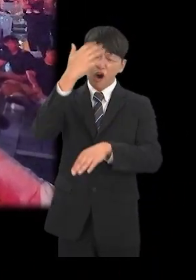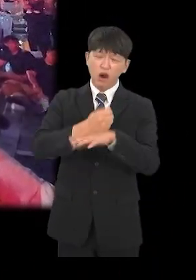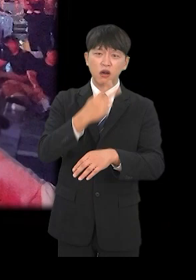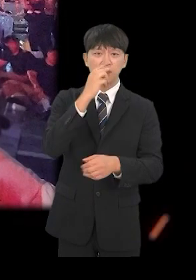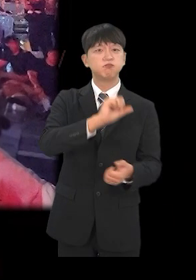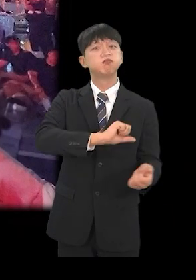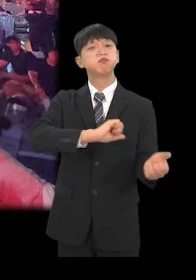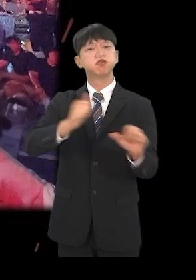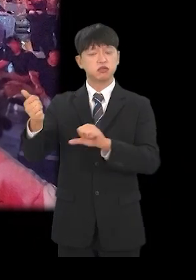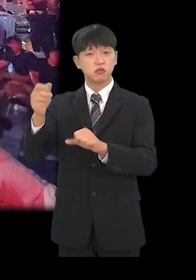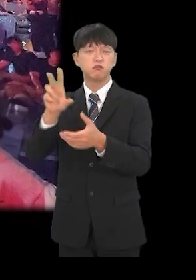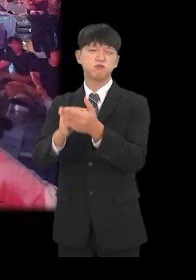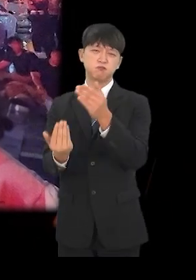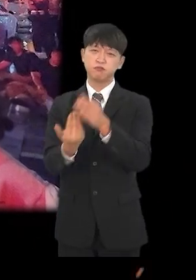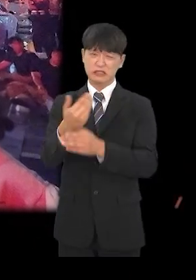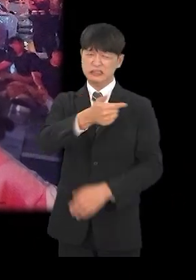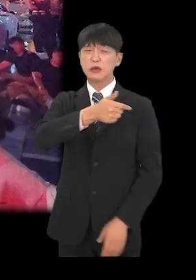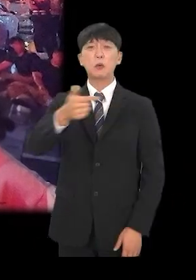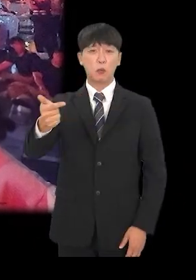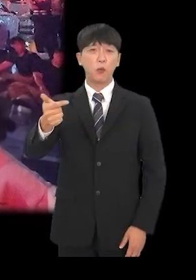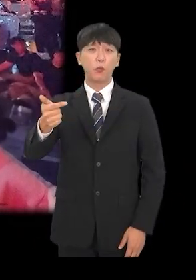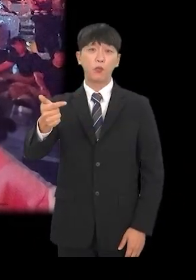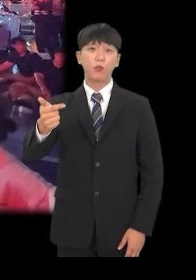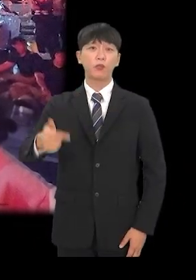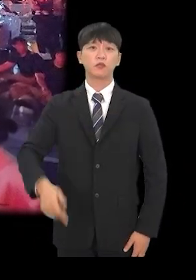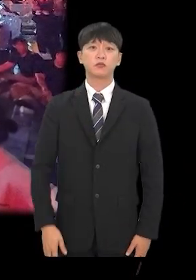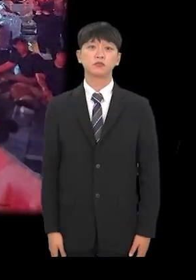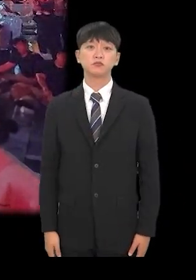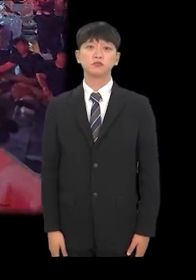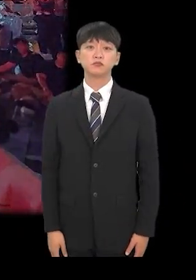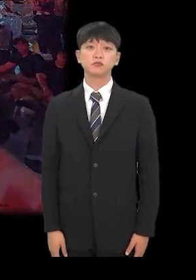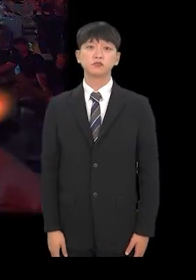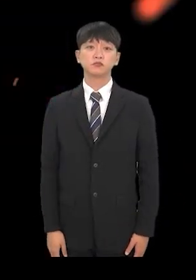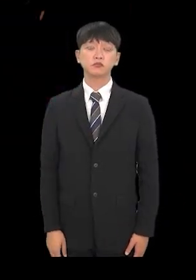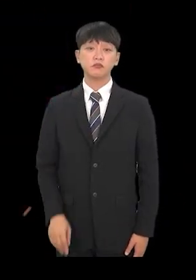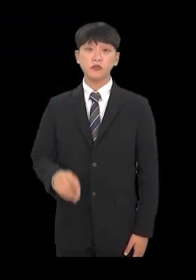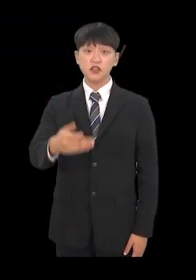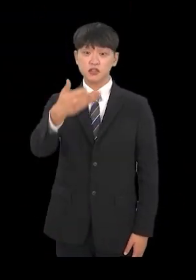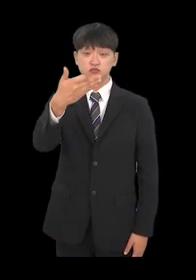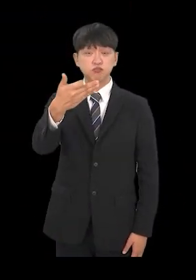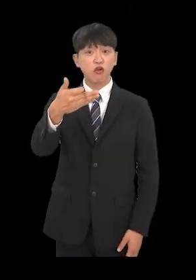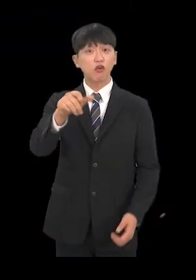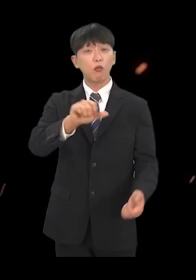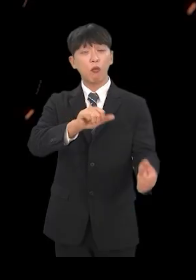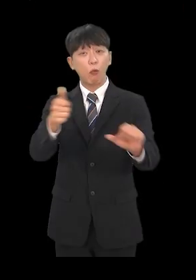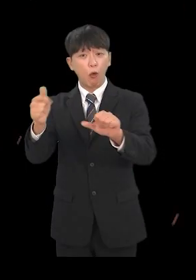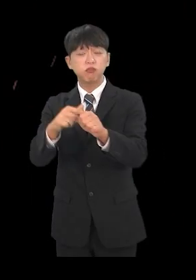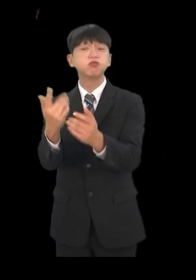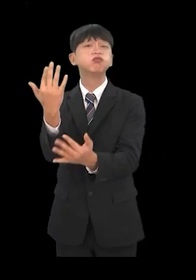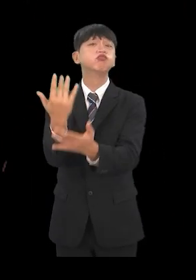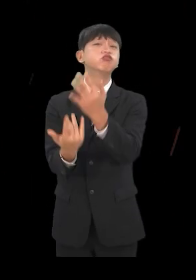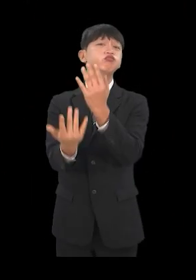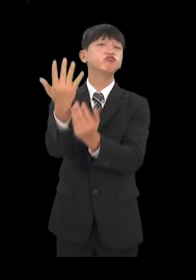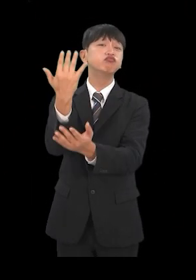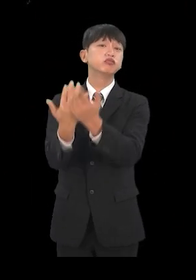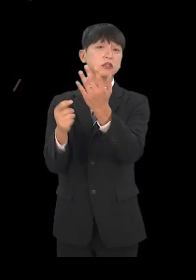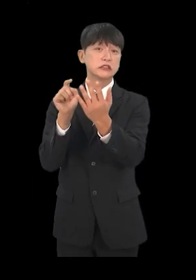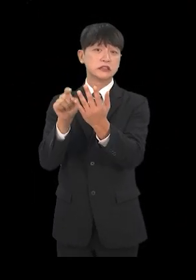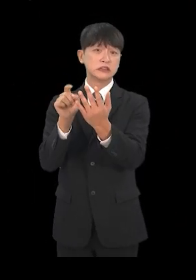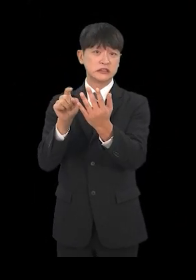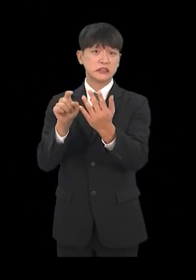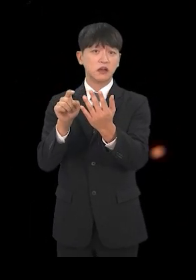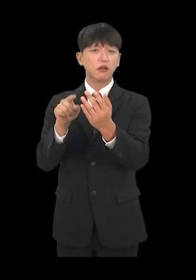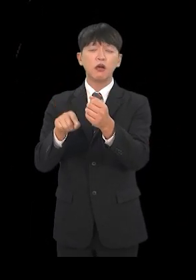사고로 안타까운 생명들이 사망하기도 큰 사상을 입기도 했는데요. 19명의 사상자를 발생시킨 안타까운 화재